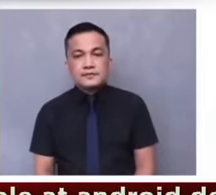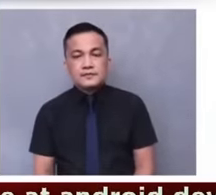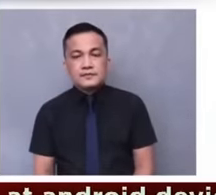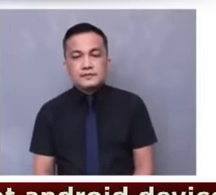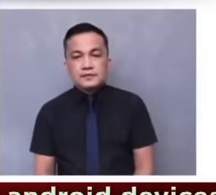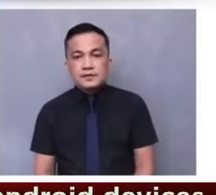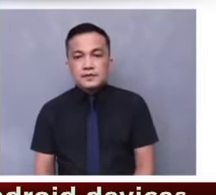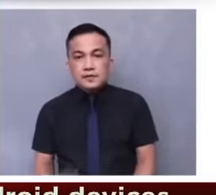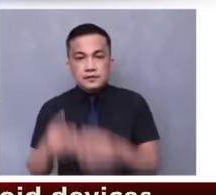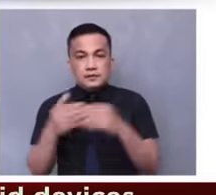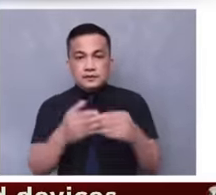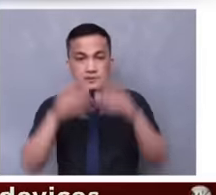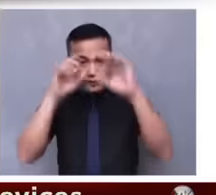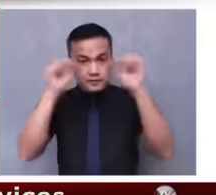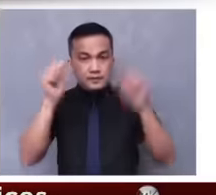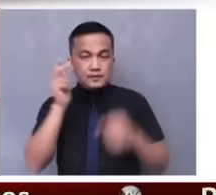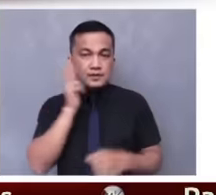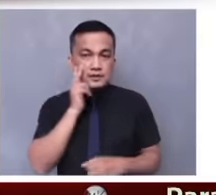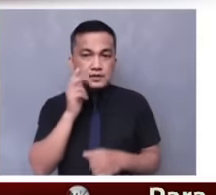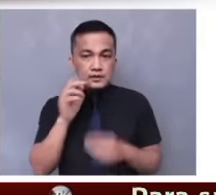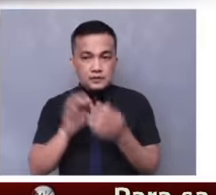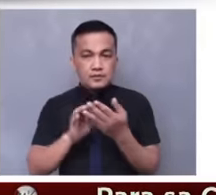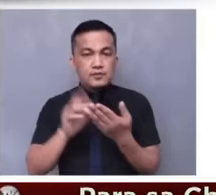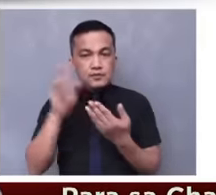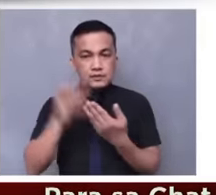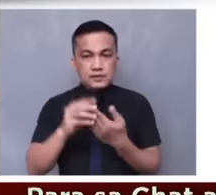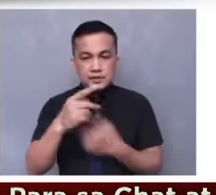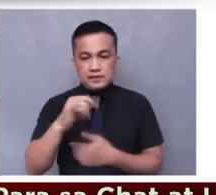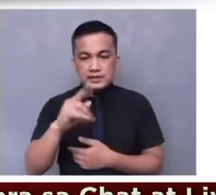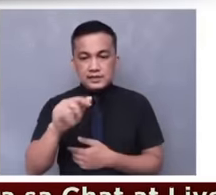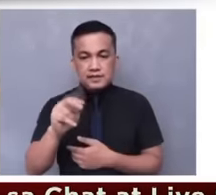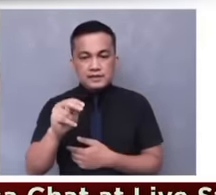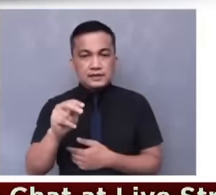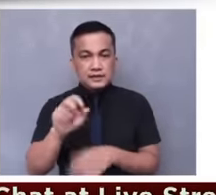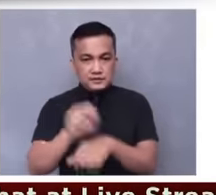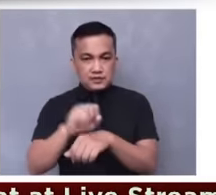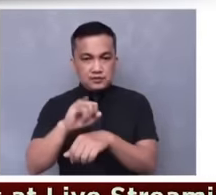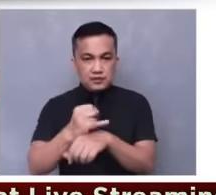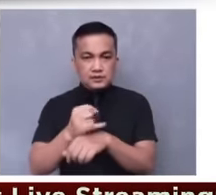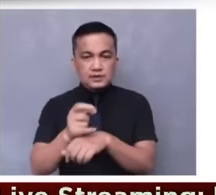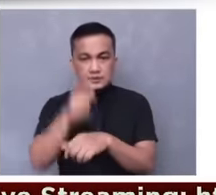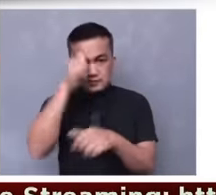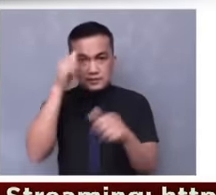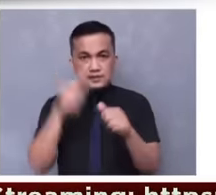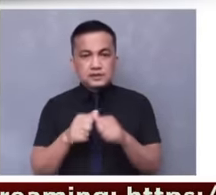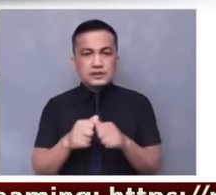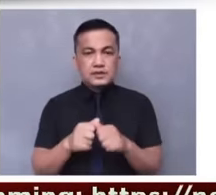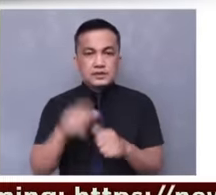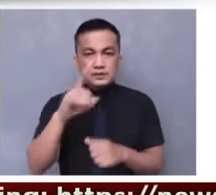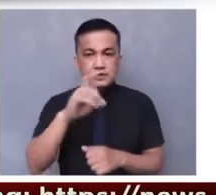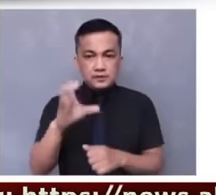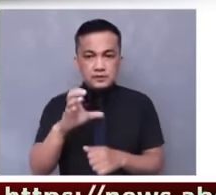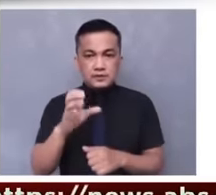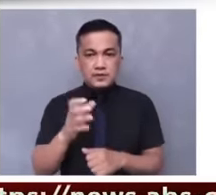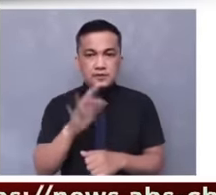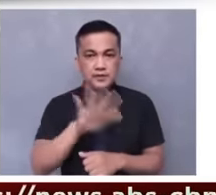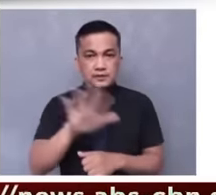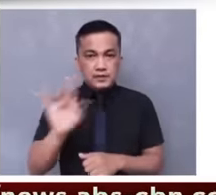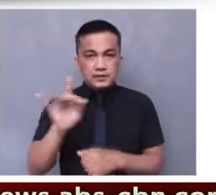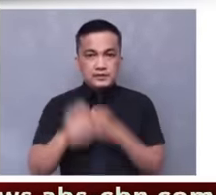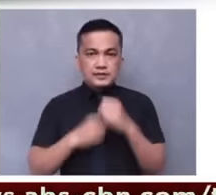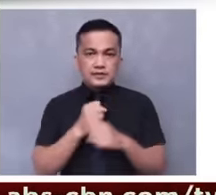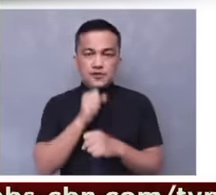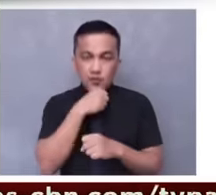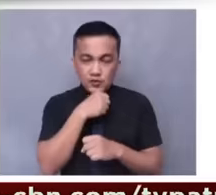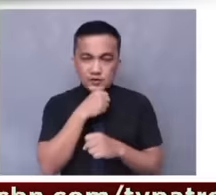Pinangunahan ni Pangulong Duterte ang isang seremonya sa Pinaglabanan Shrine sa San Juan bilang paggunita sa 158th kaarawan ni Andres